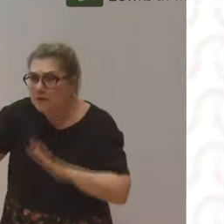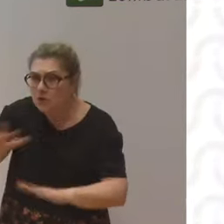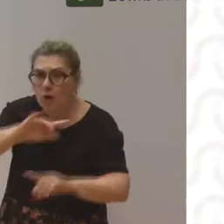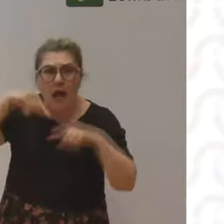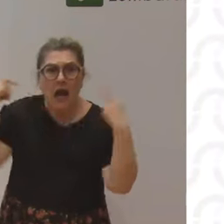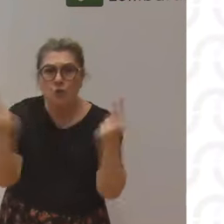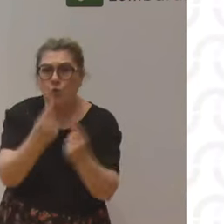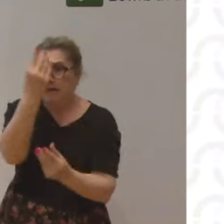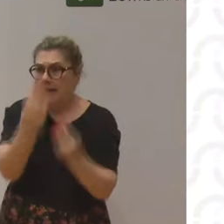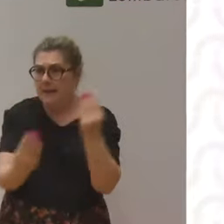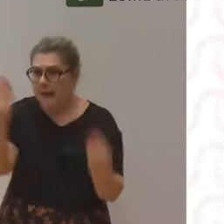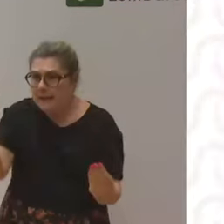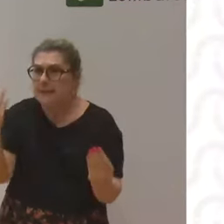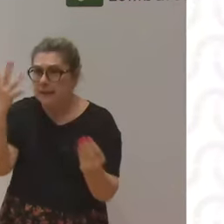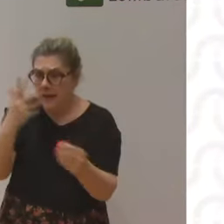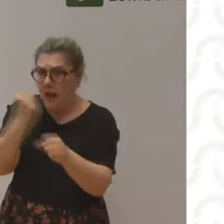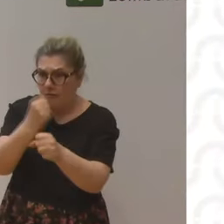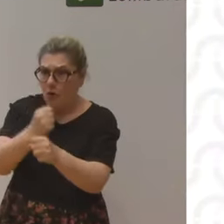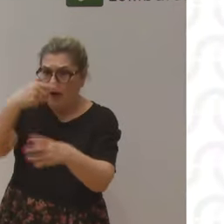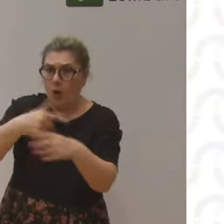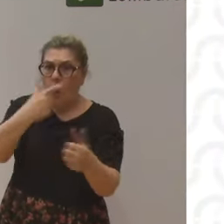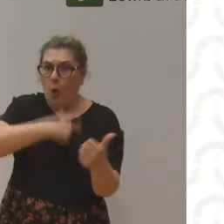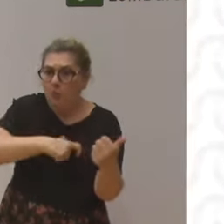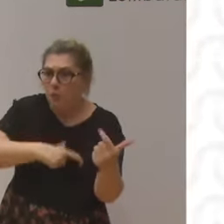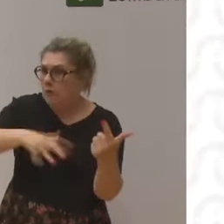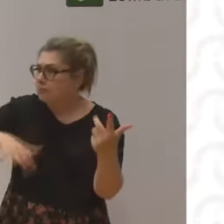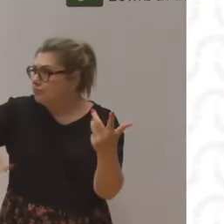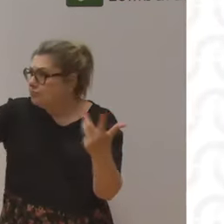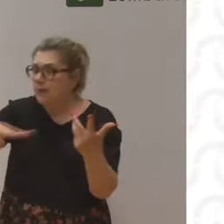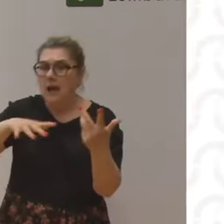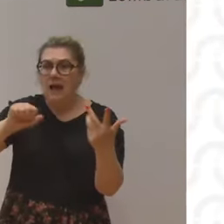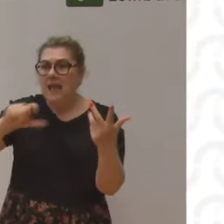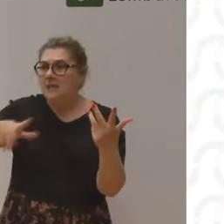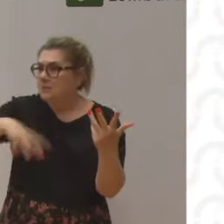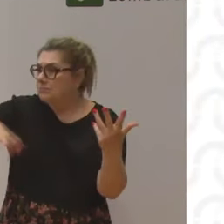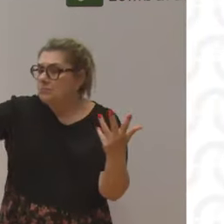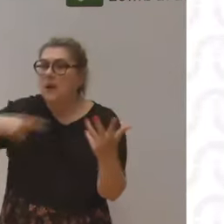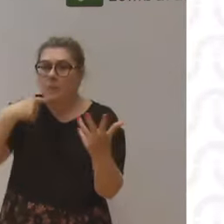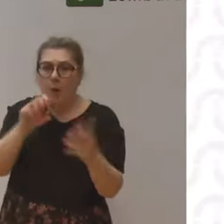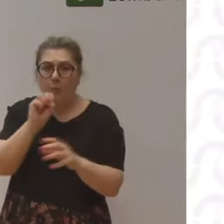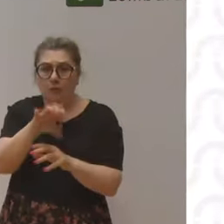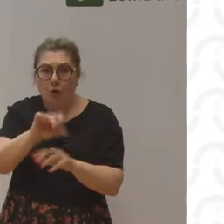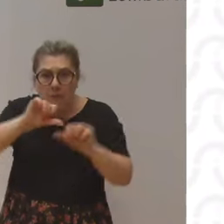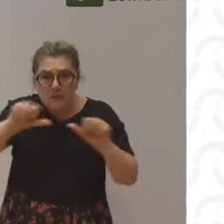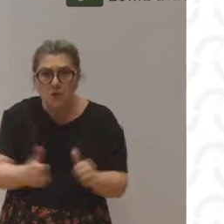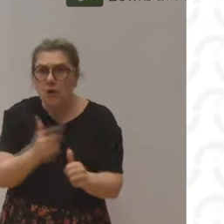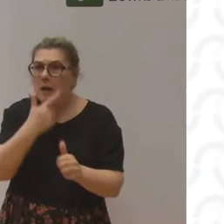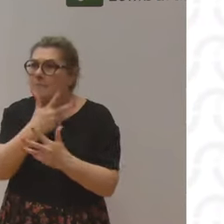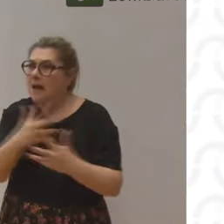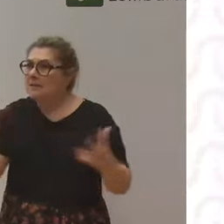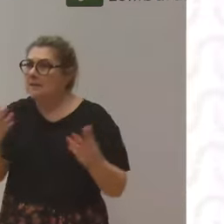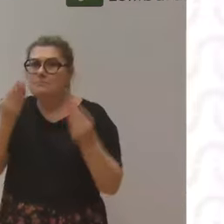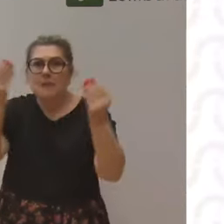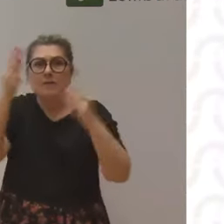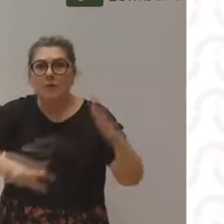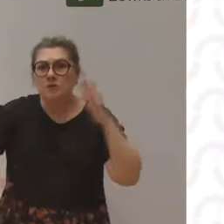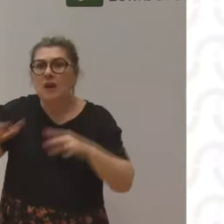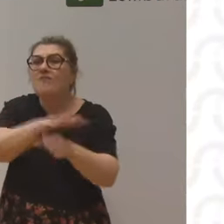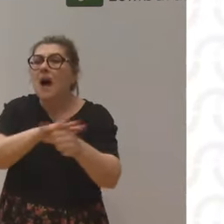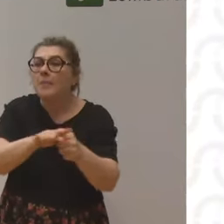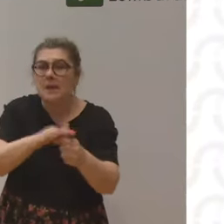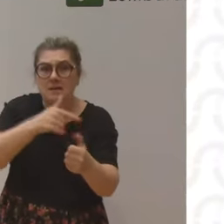gli enti coinvolti, comuni, distretti, sanitari, per fare in modo che ci sia la massima informazione alle famiglie e la